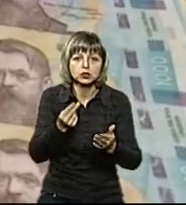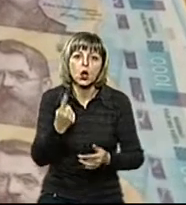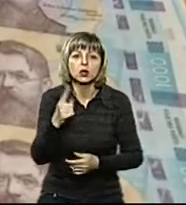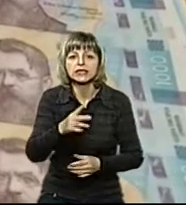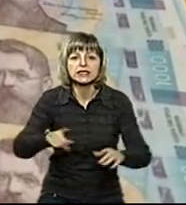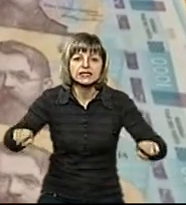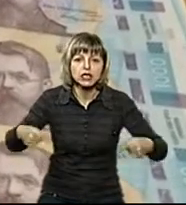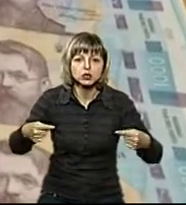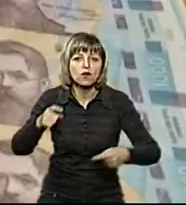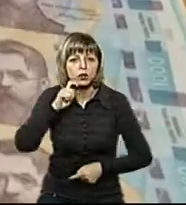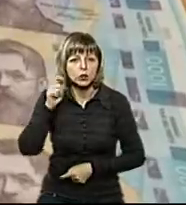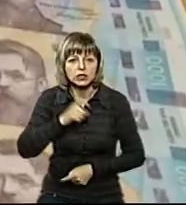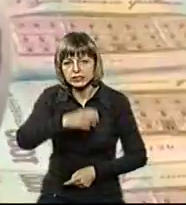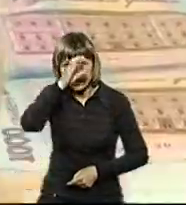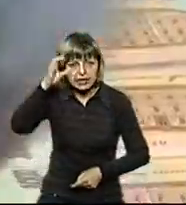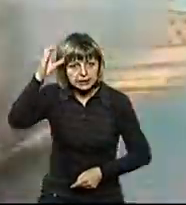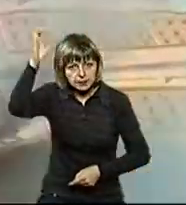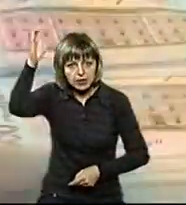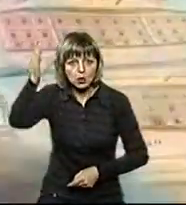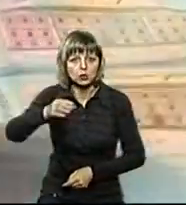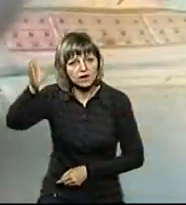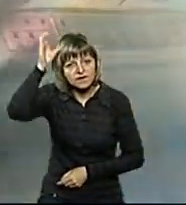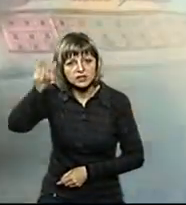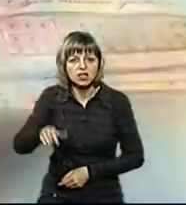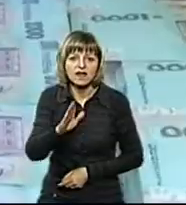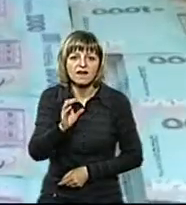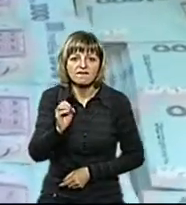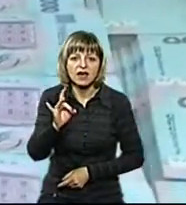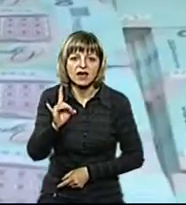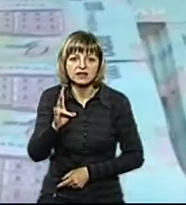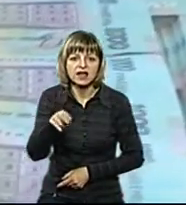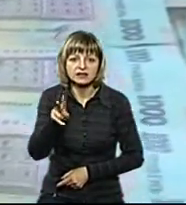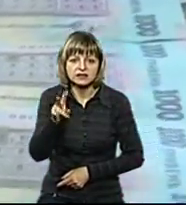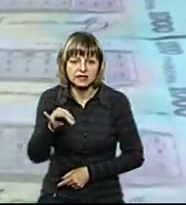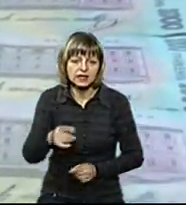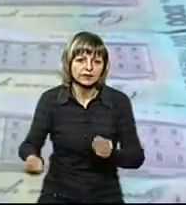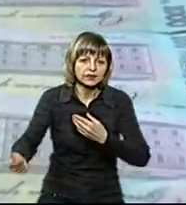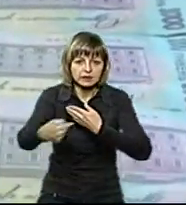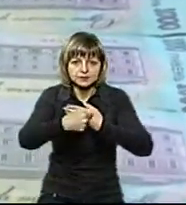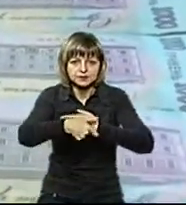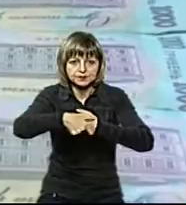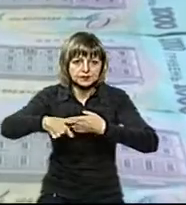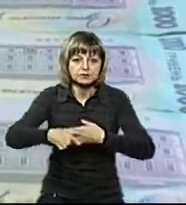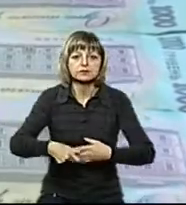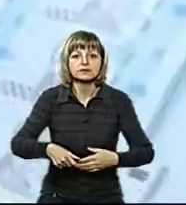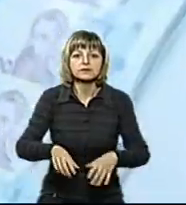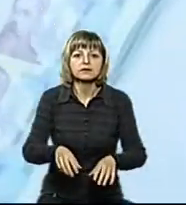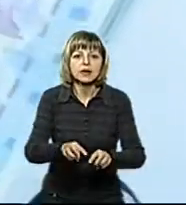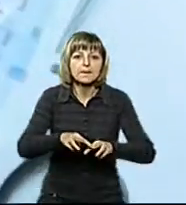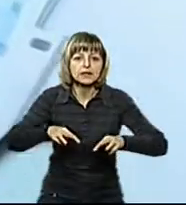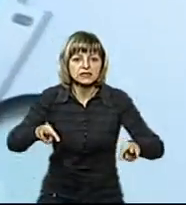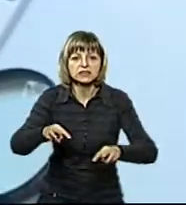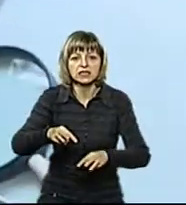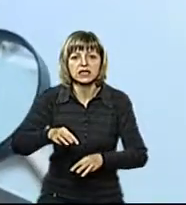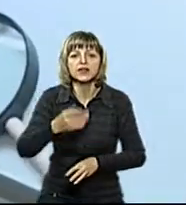один із засновників Української академії наук – учений Володимир Вернацький. На звороті – президія Національної академії наук. Над